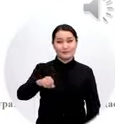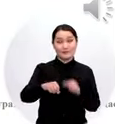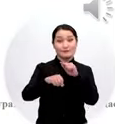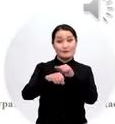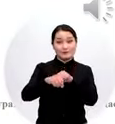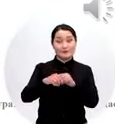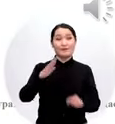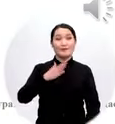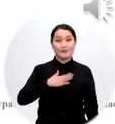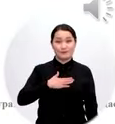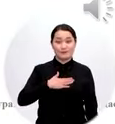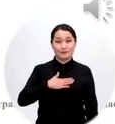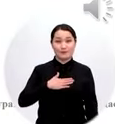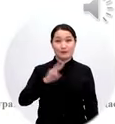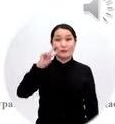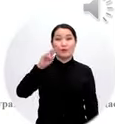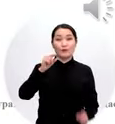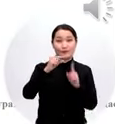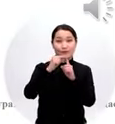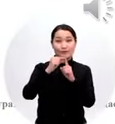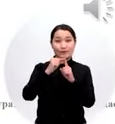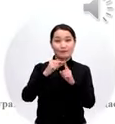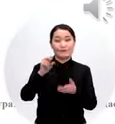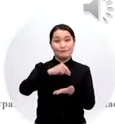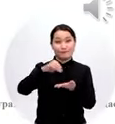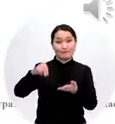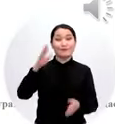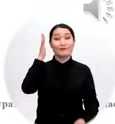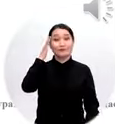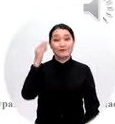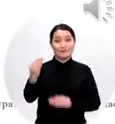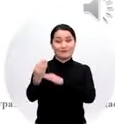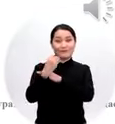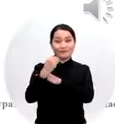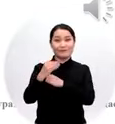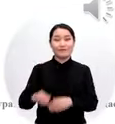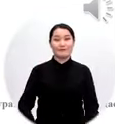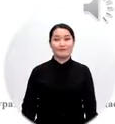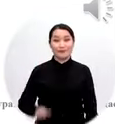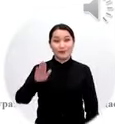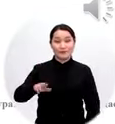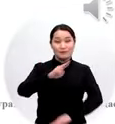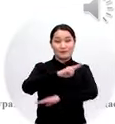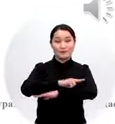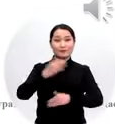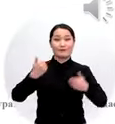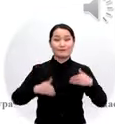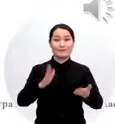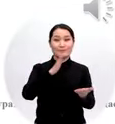Үзэг барьсан төрхөн гарт минь үг холбох аргыг заасан.